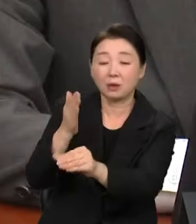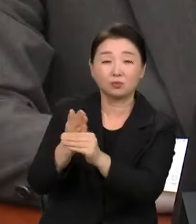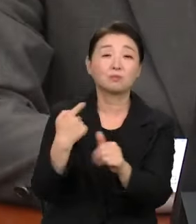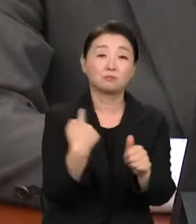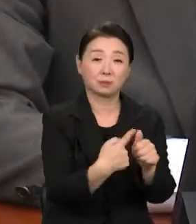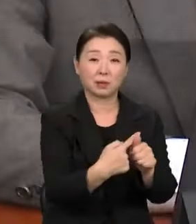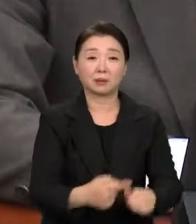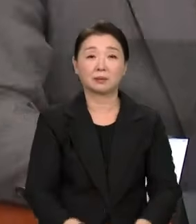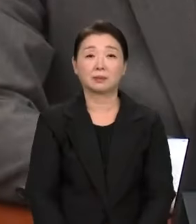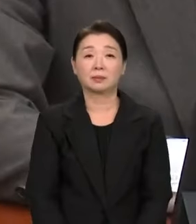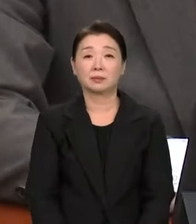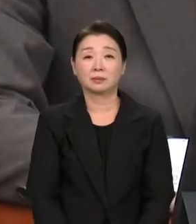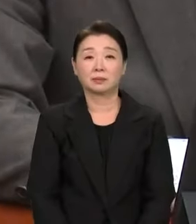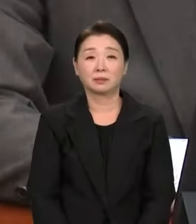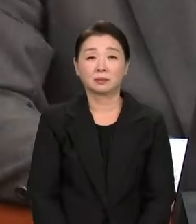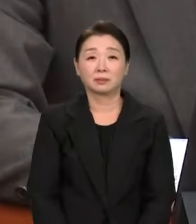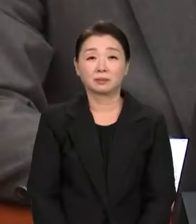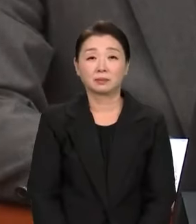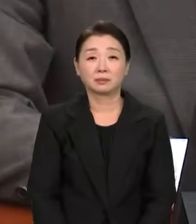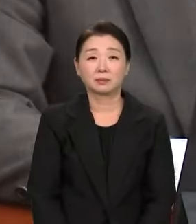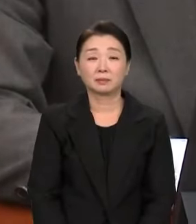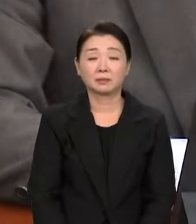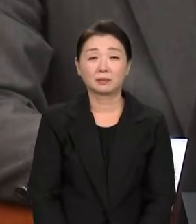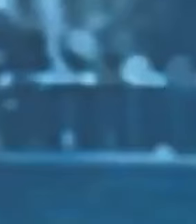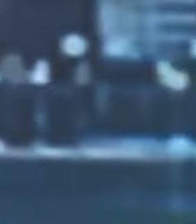비판했습니다. JTBC 박사랍니다.